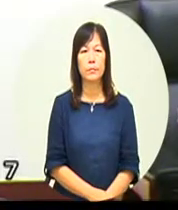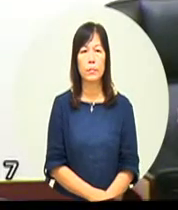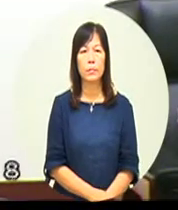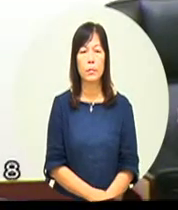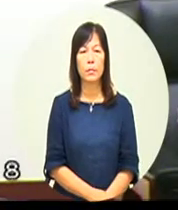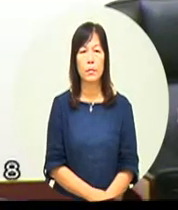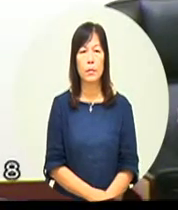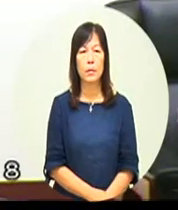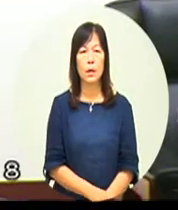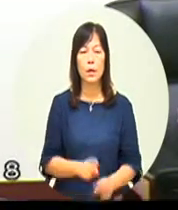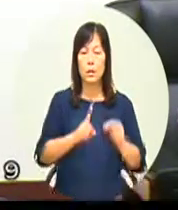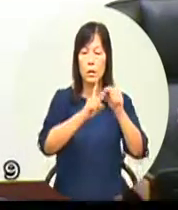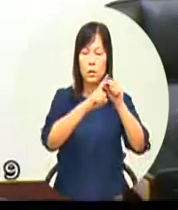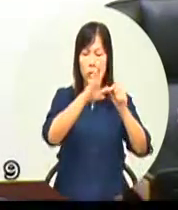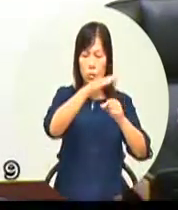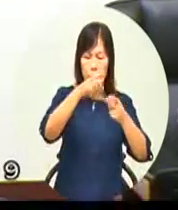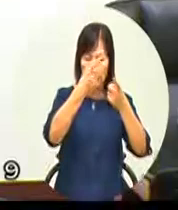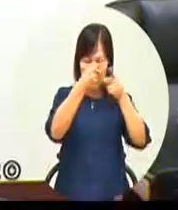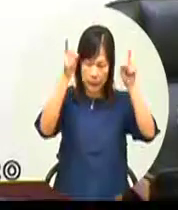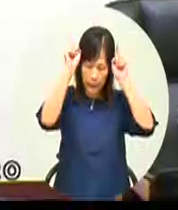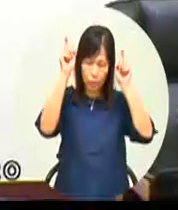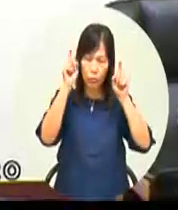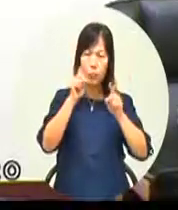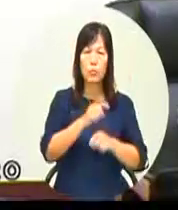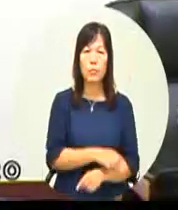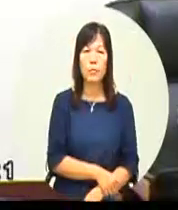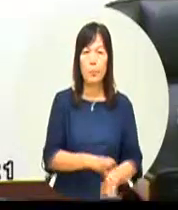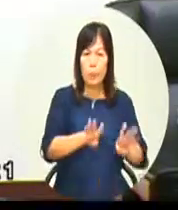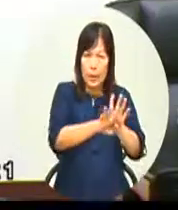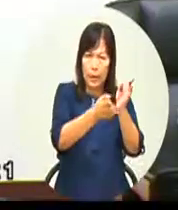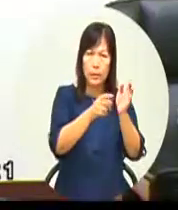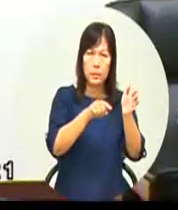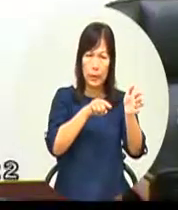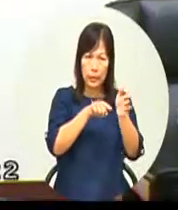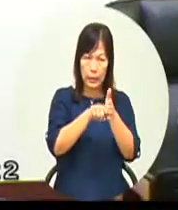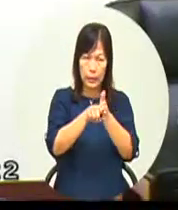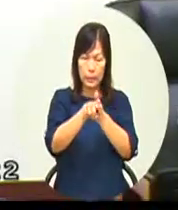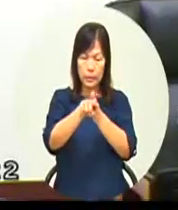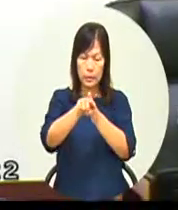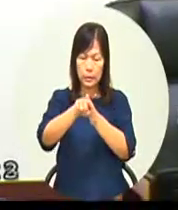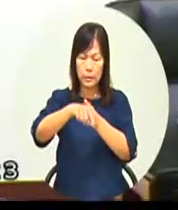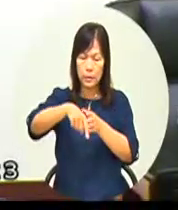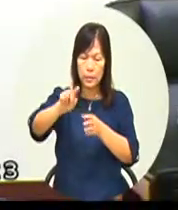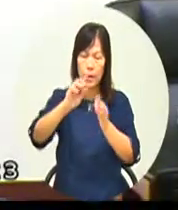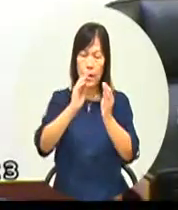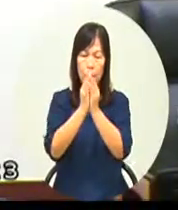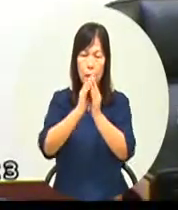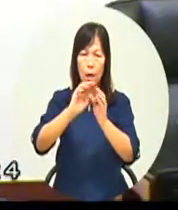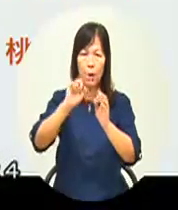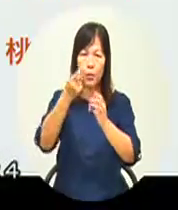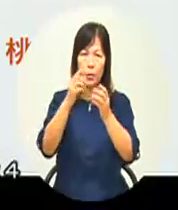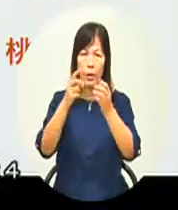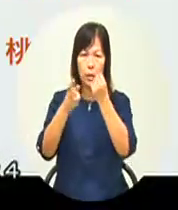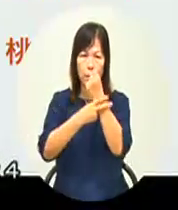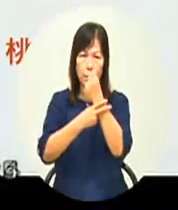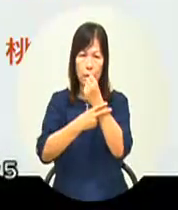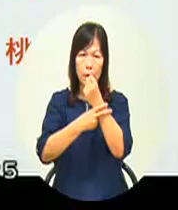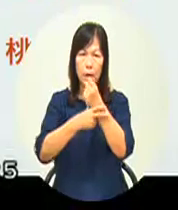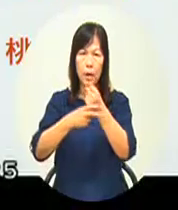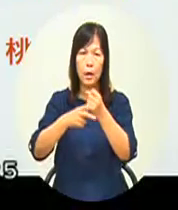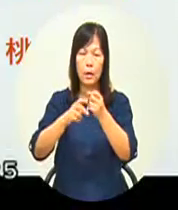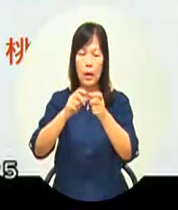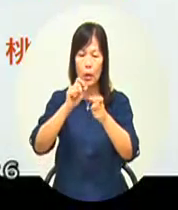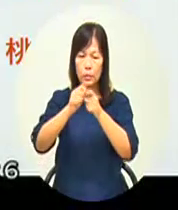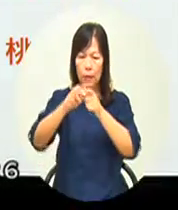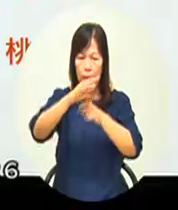从中山大学，它可以一直哈经过这个桃园里的部落。然后进去到柴山比较